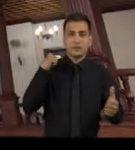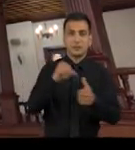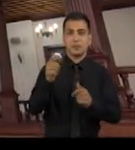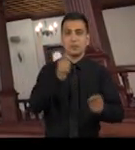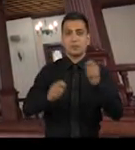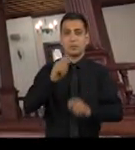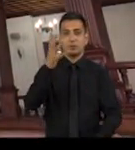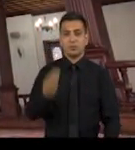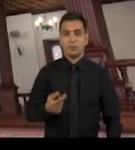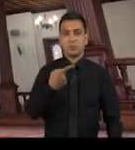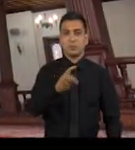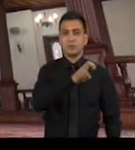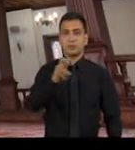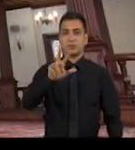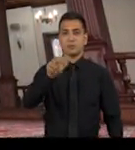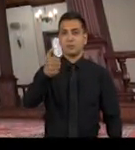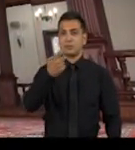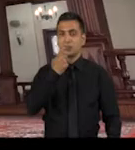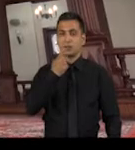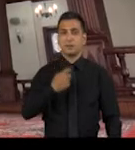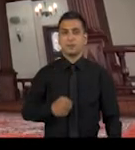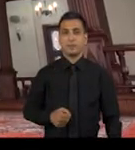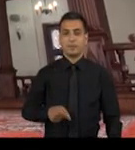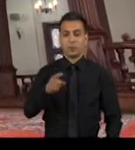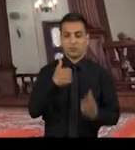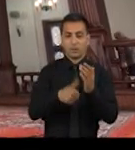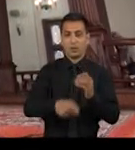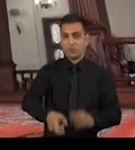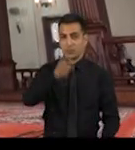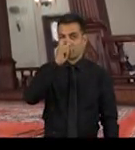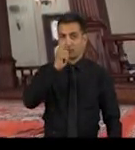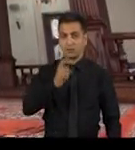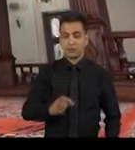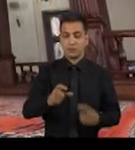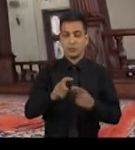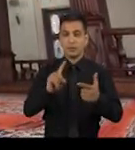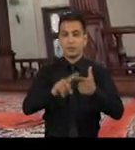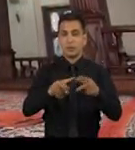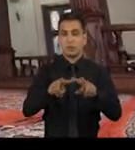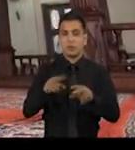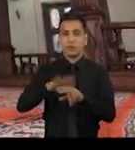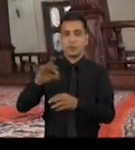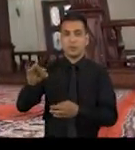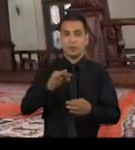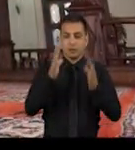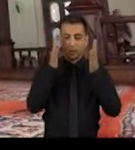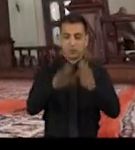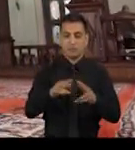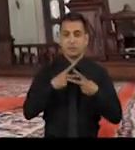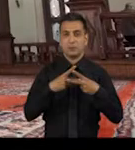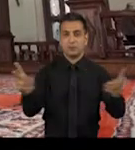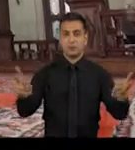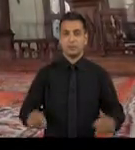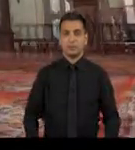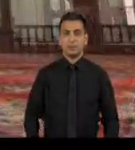inşa ettirilmiş olup 1836 yılında dönemin padişahı Sultan II. Mahmut tarafından ibadete